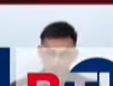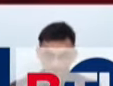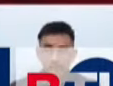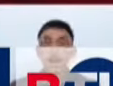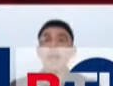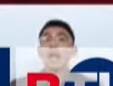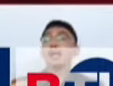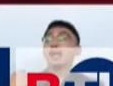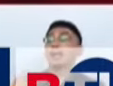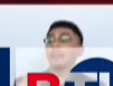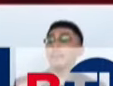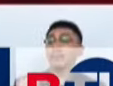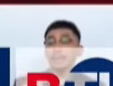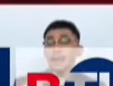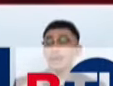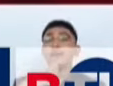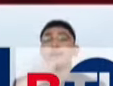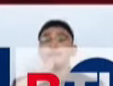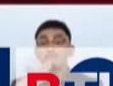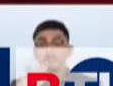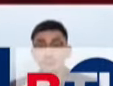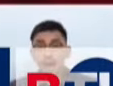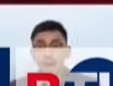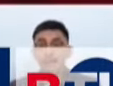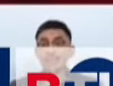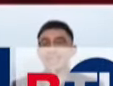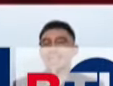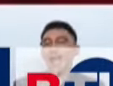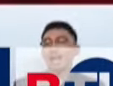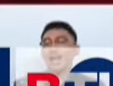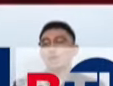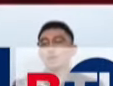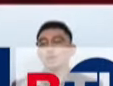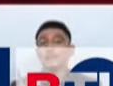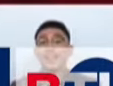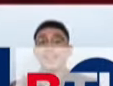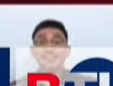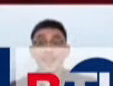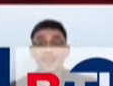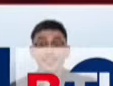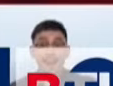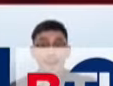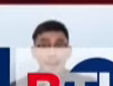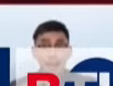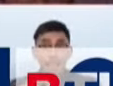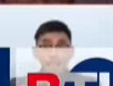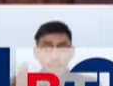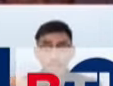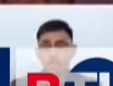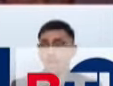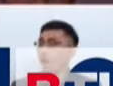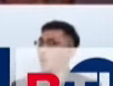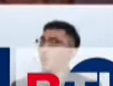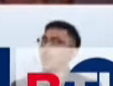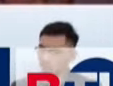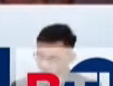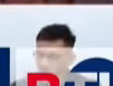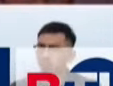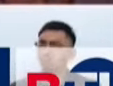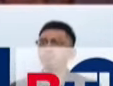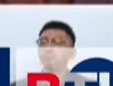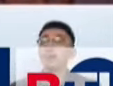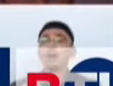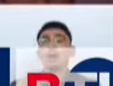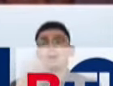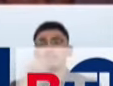340 hektar tanah di Republik ini ini harus diubah tambah lagi food Estate singkong yang